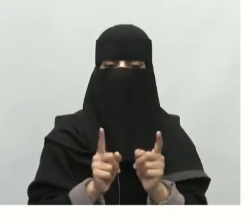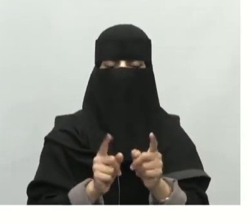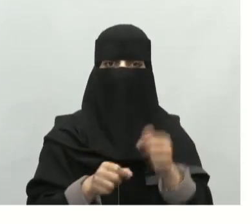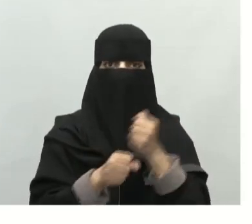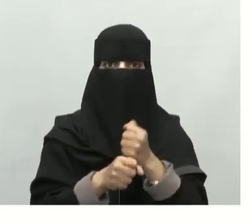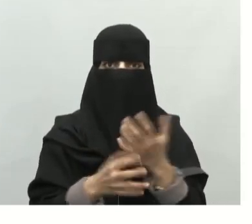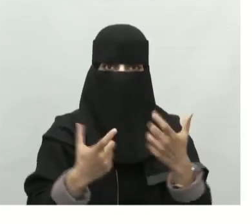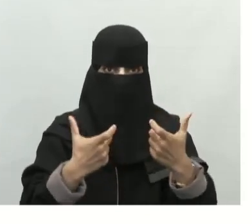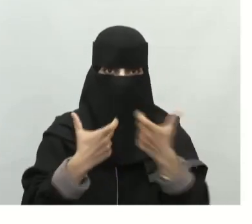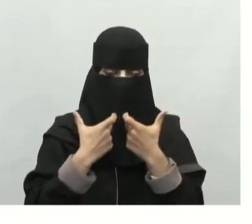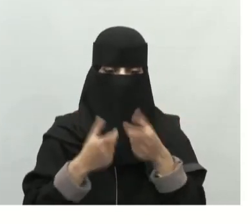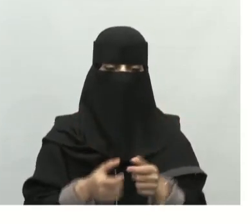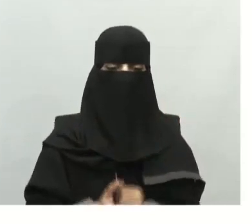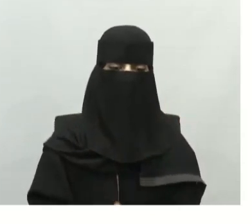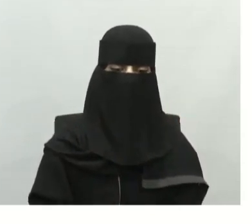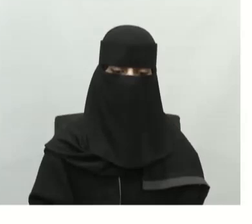يعمل على حمايه